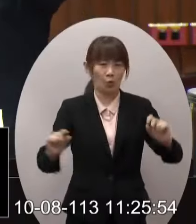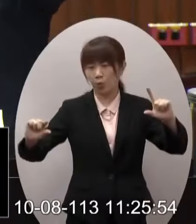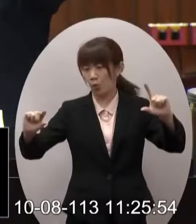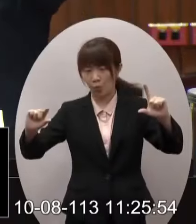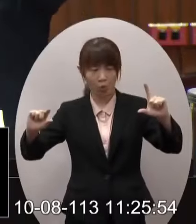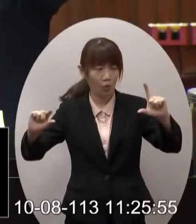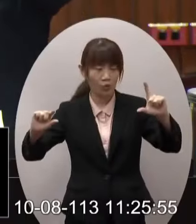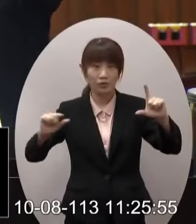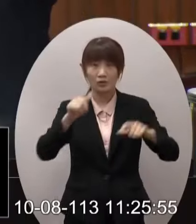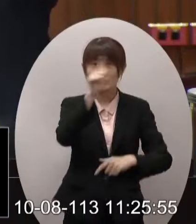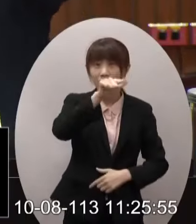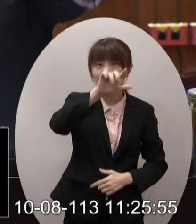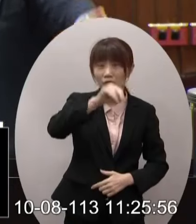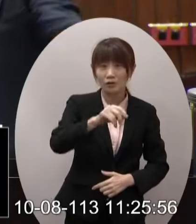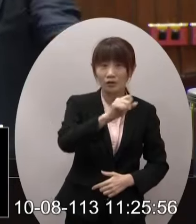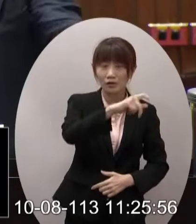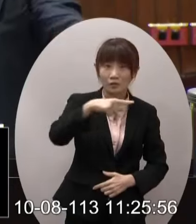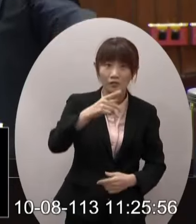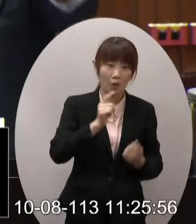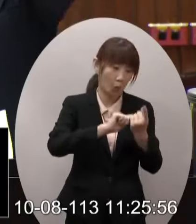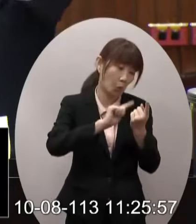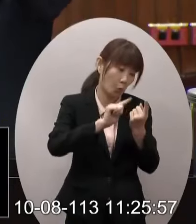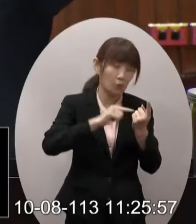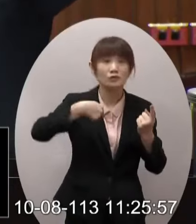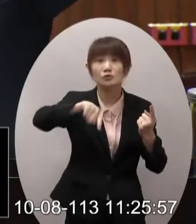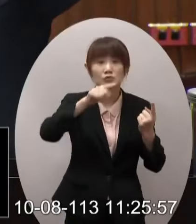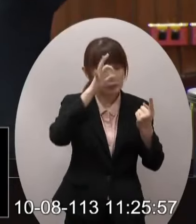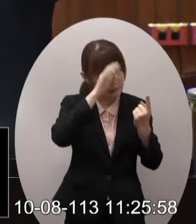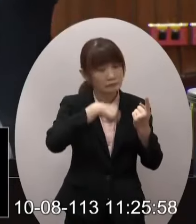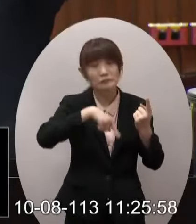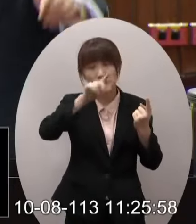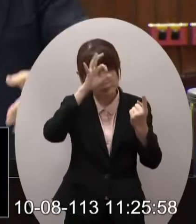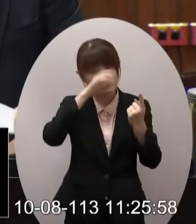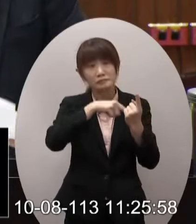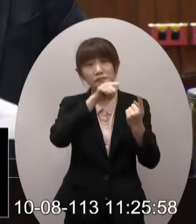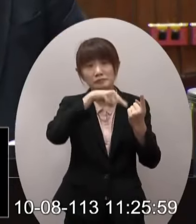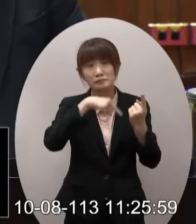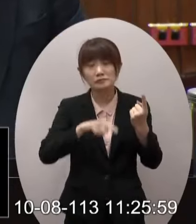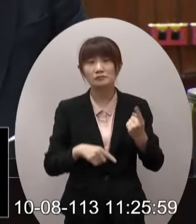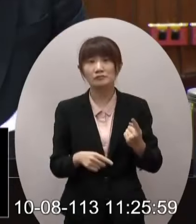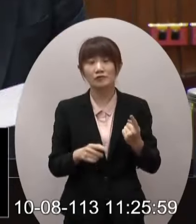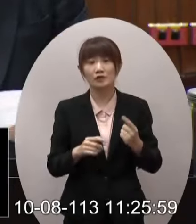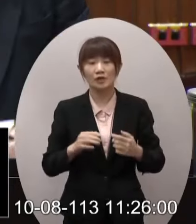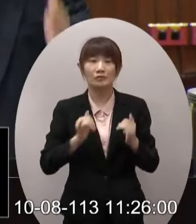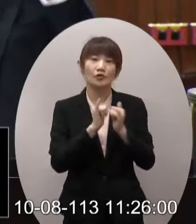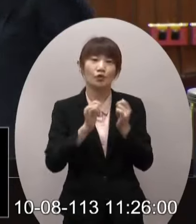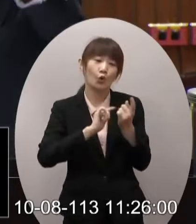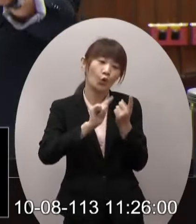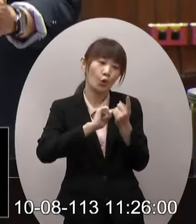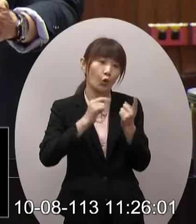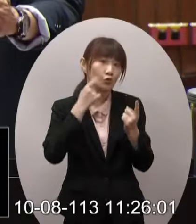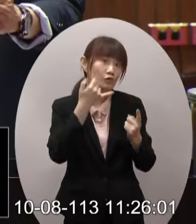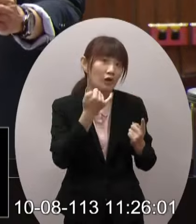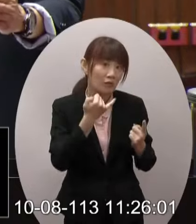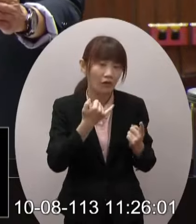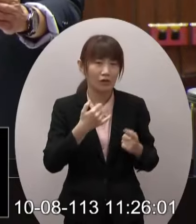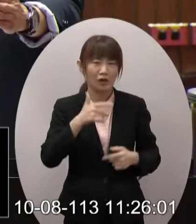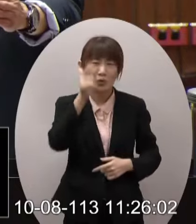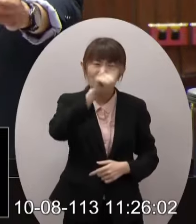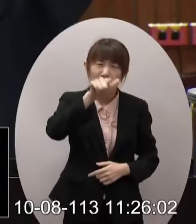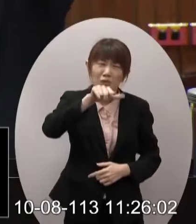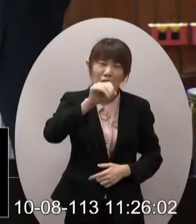那个6000万的 app， 大家可以去看。你现在上网马上看，看他上面的评语是怎么样。花